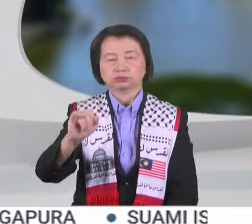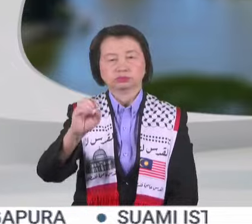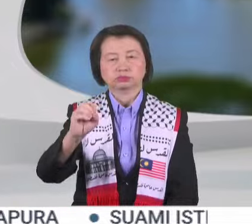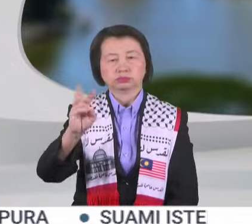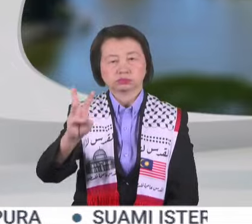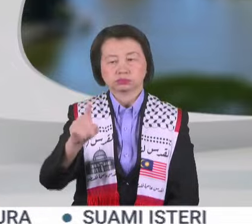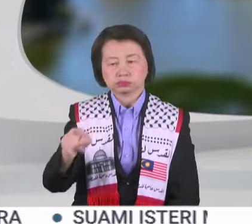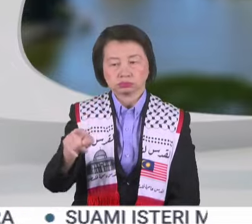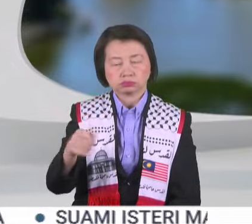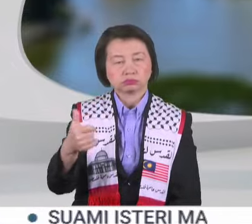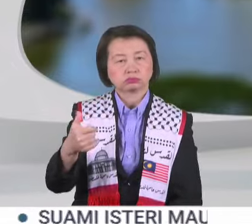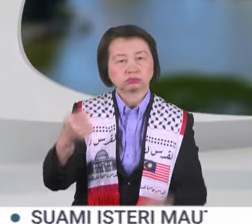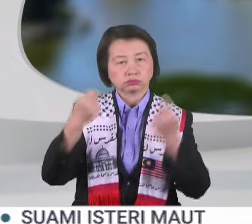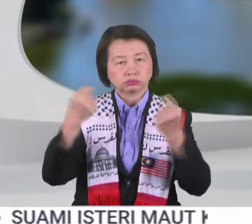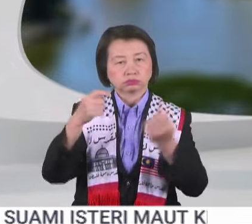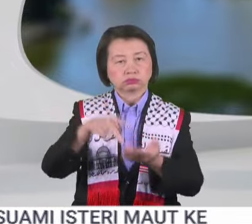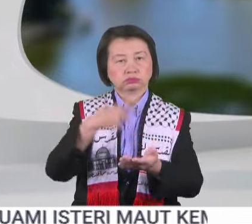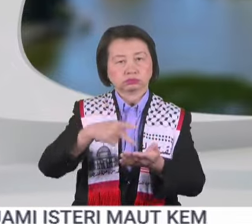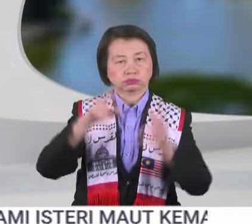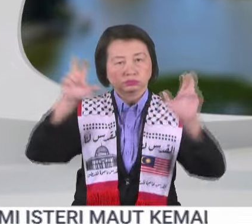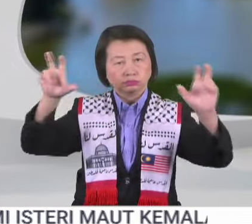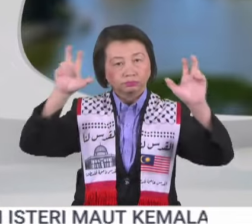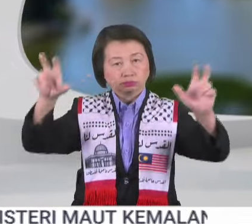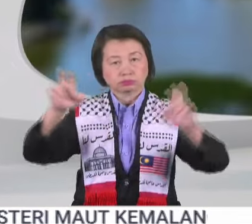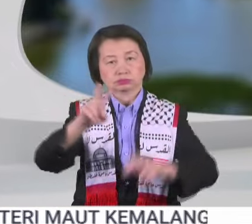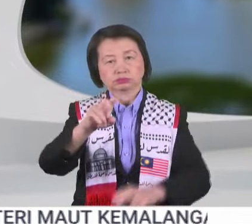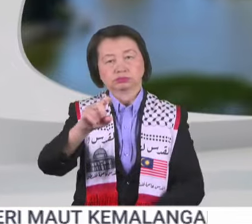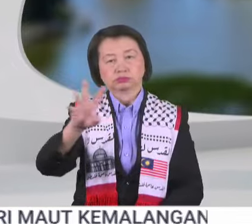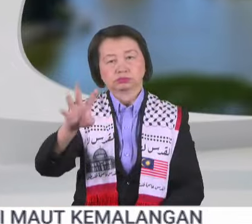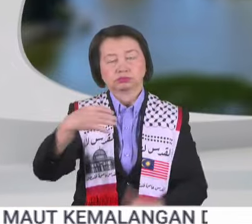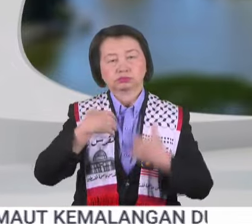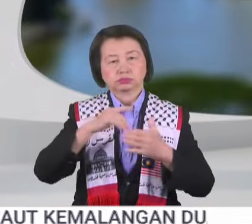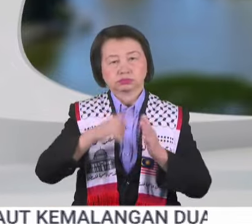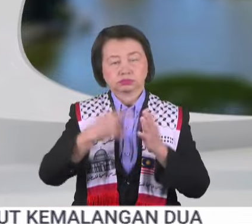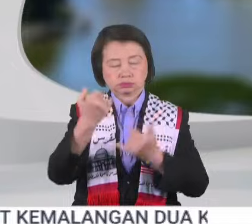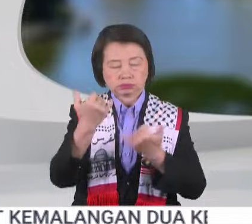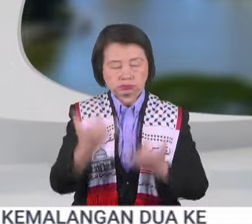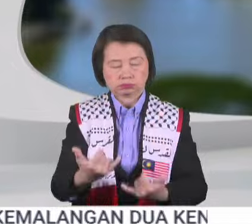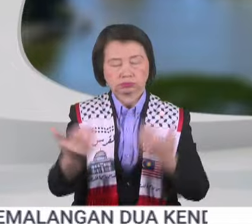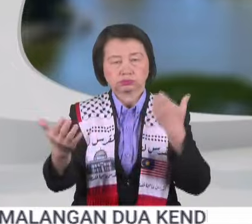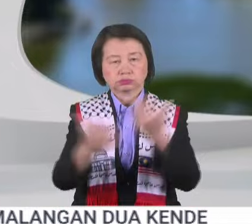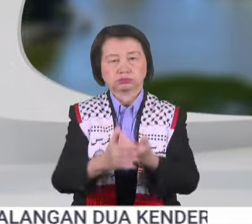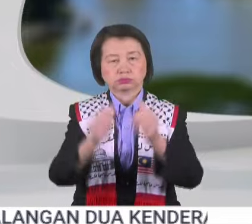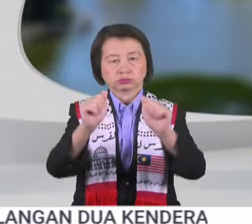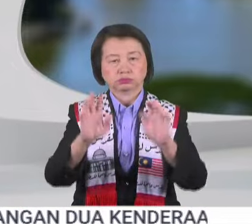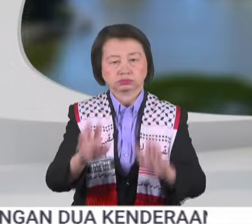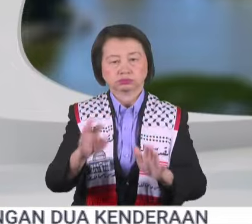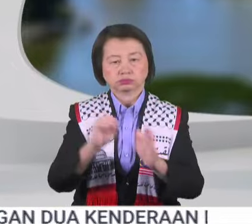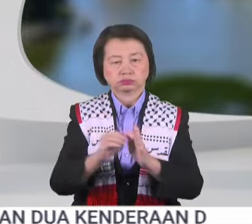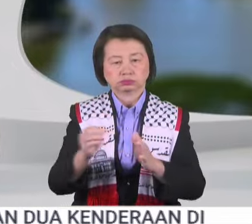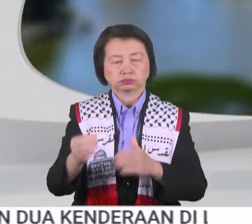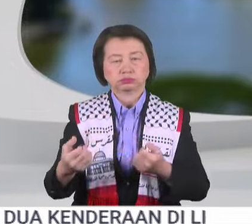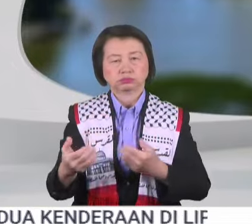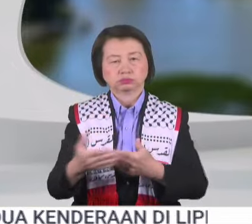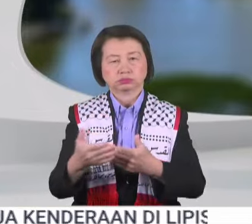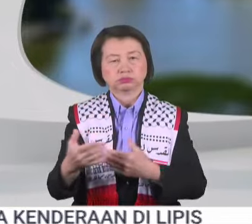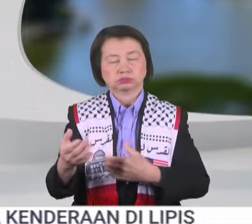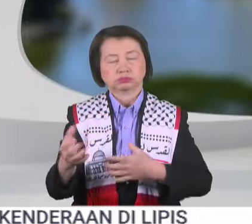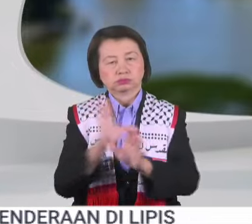antara tarikan pada Festival Tarian Singa 2024 yang berlangsung bermula hari ini hingga Ahad di tebingan Kuching,